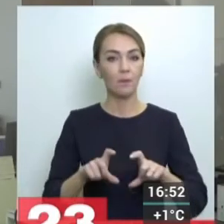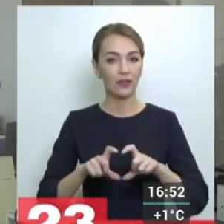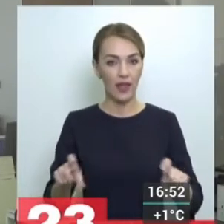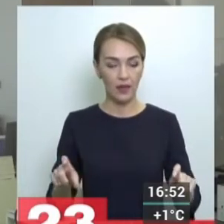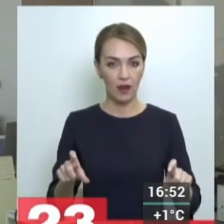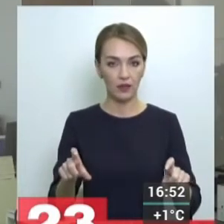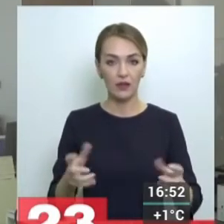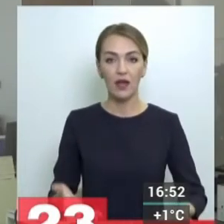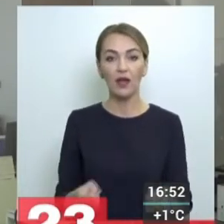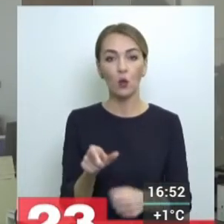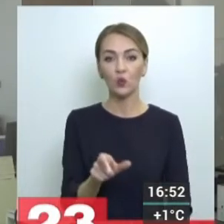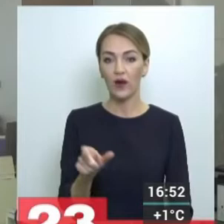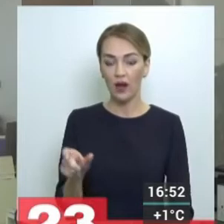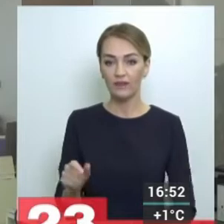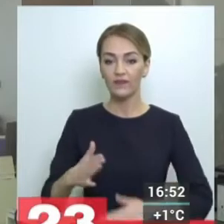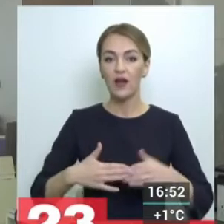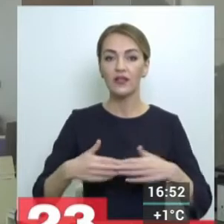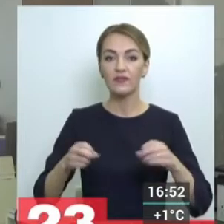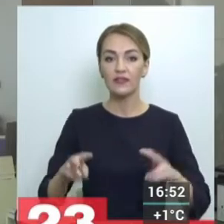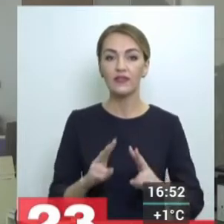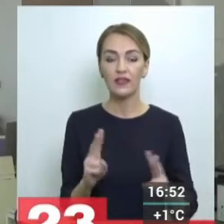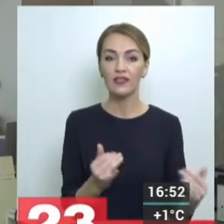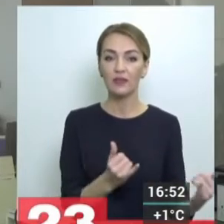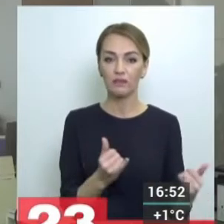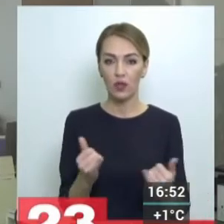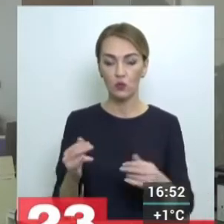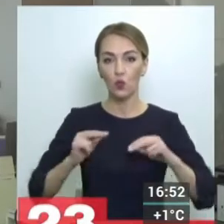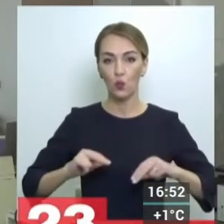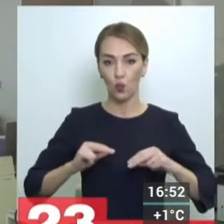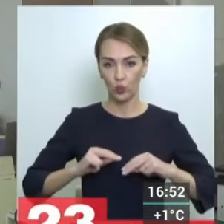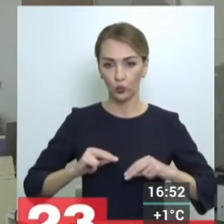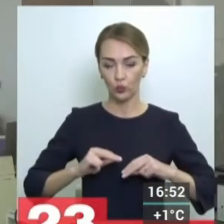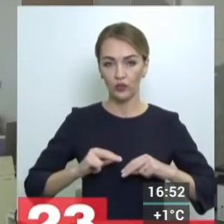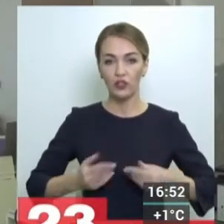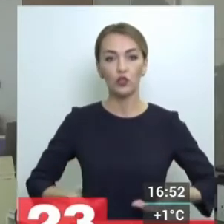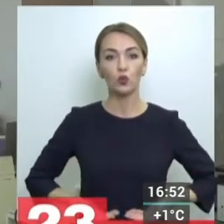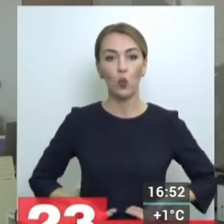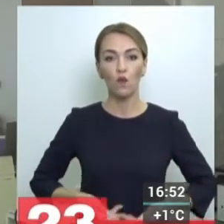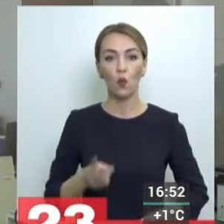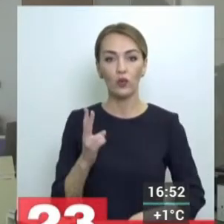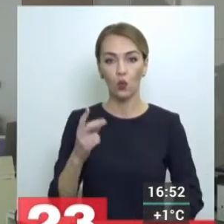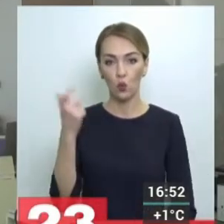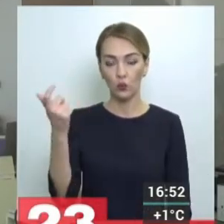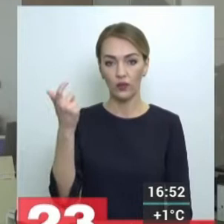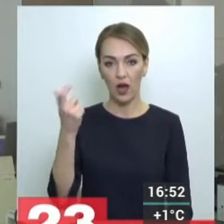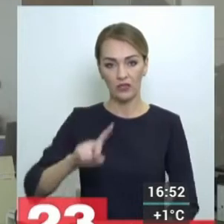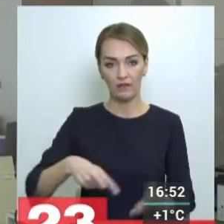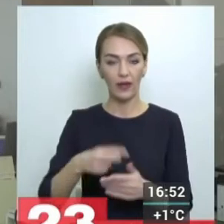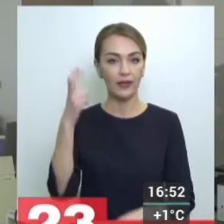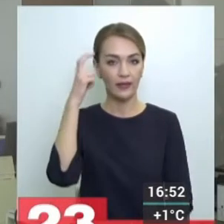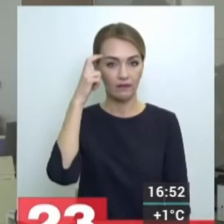аптеках, рятувальників, фахівців, які забезпечують роботу житлово-комунального господарства